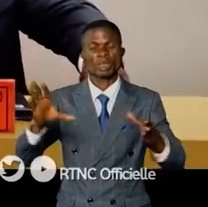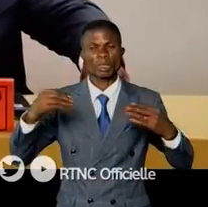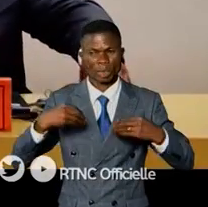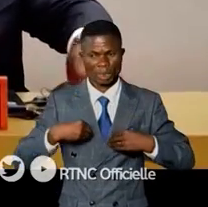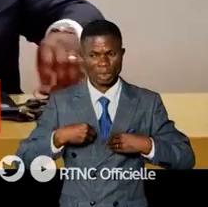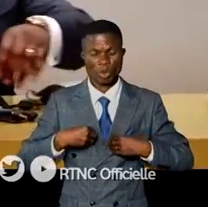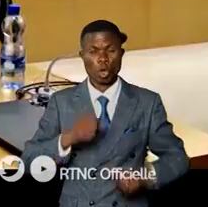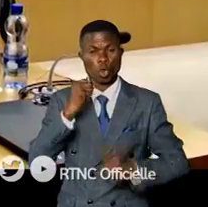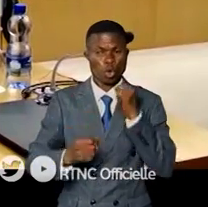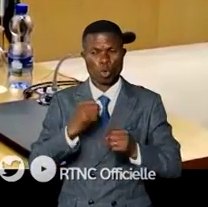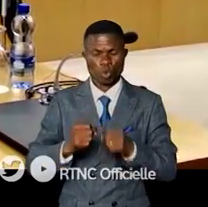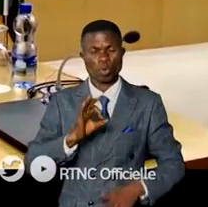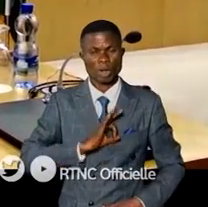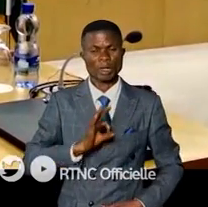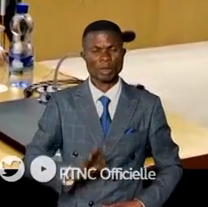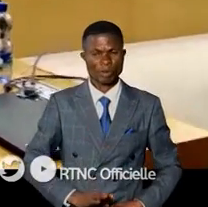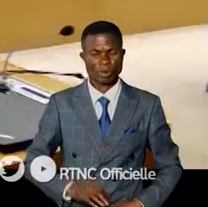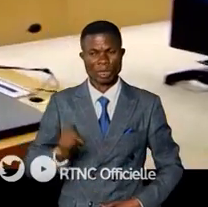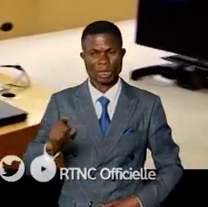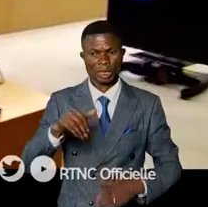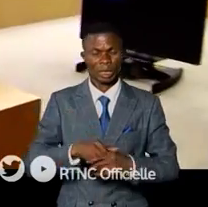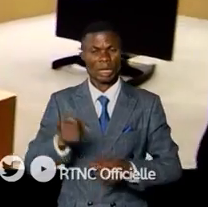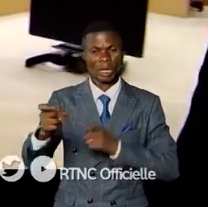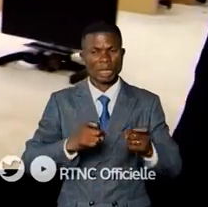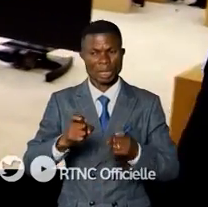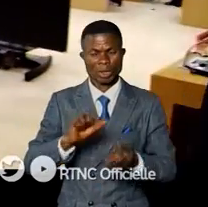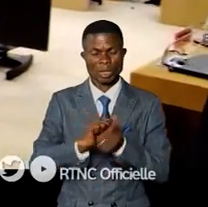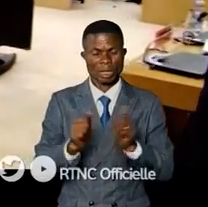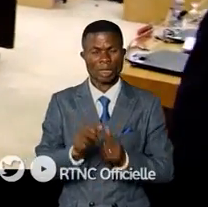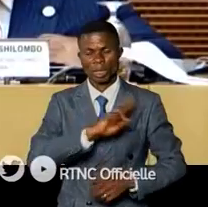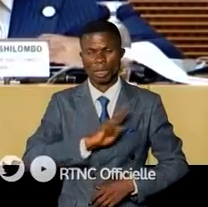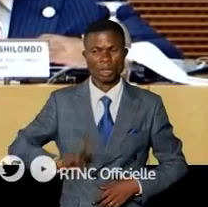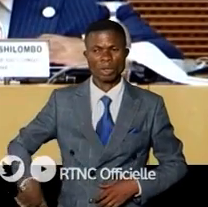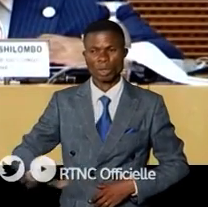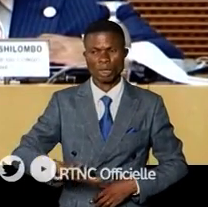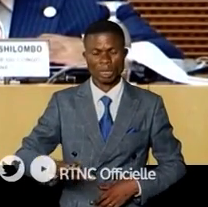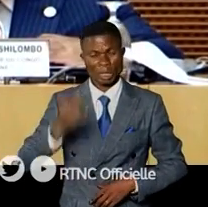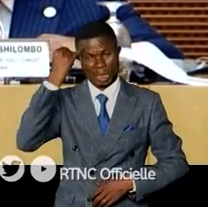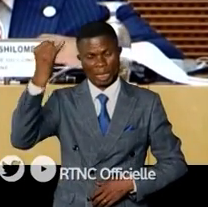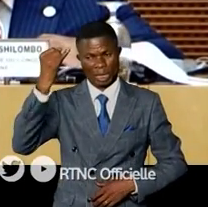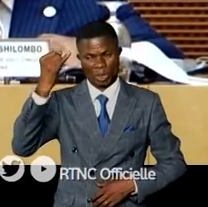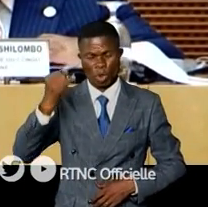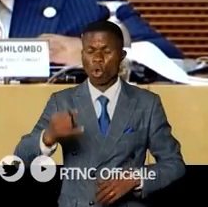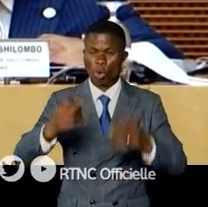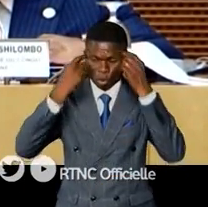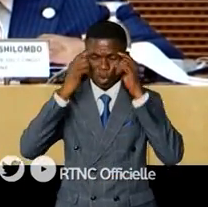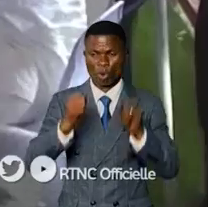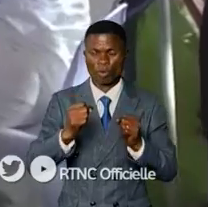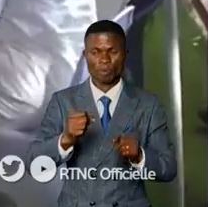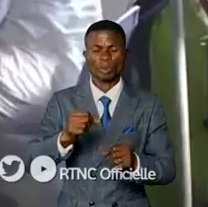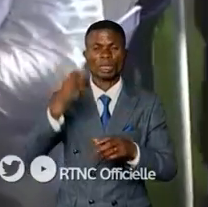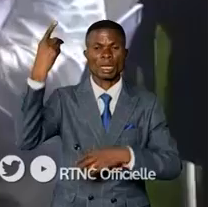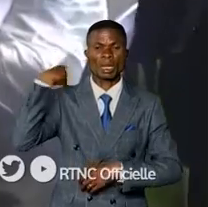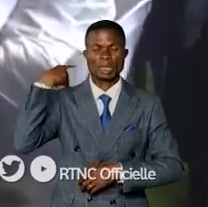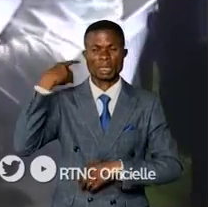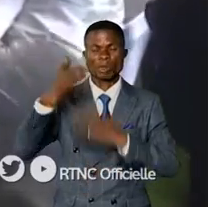la rigueur de Félix-Antoine Tshisekedi dans sa gestion des affaires publiques, ainsi que son sens d'abnégation, les élus de